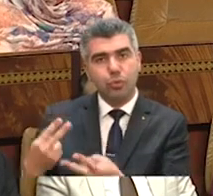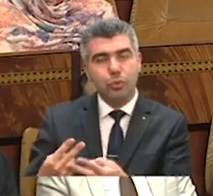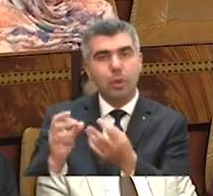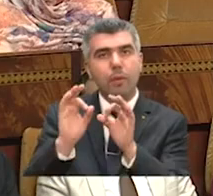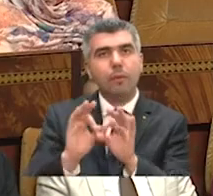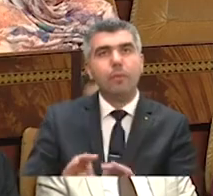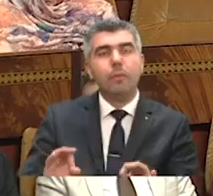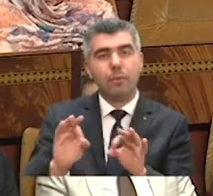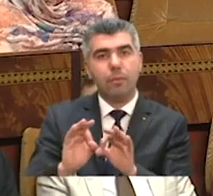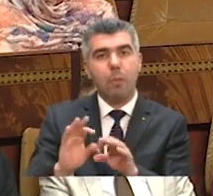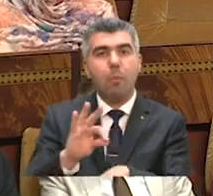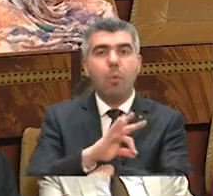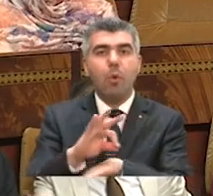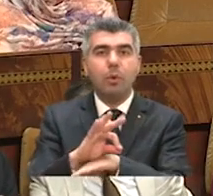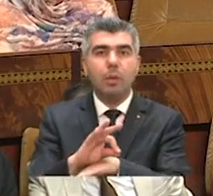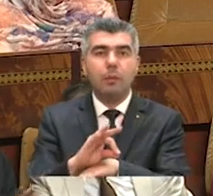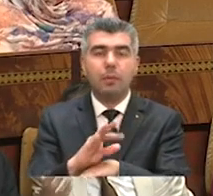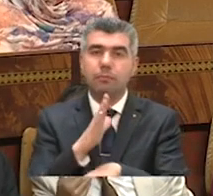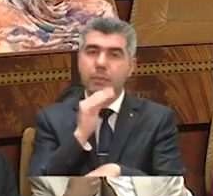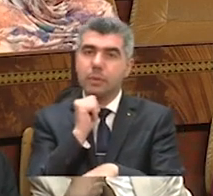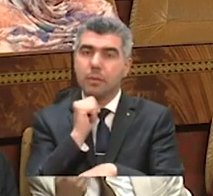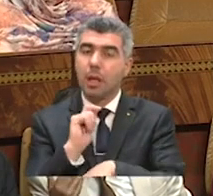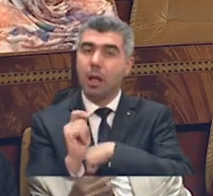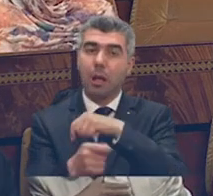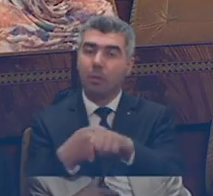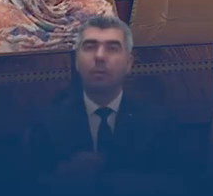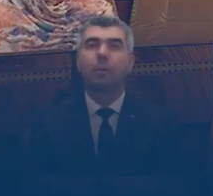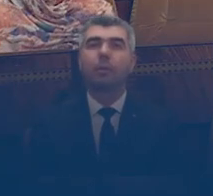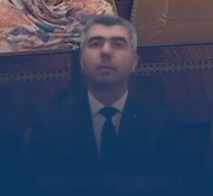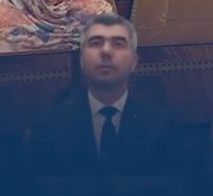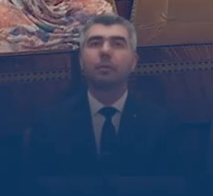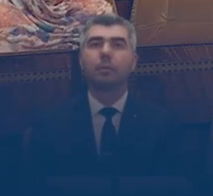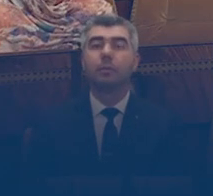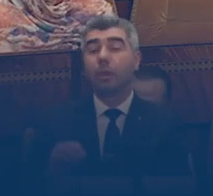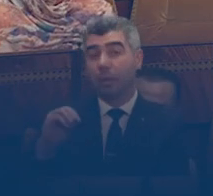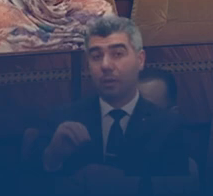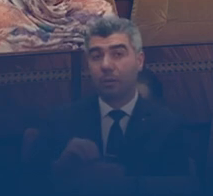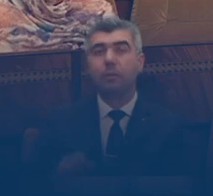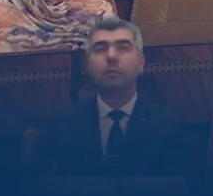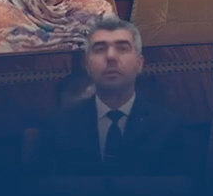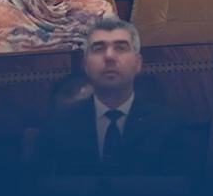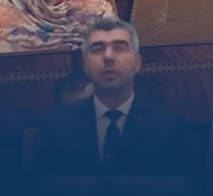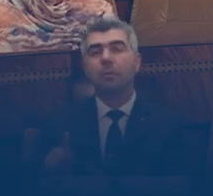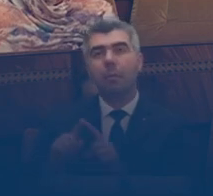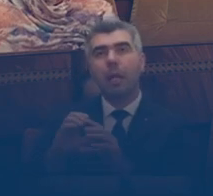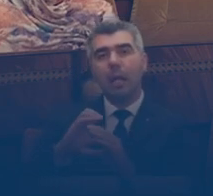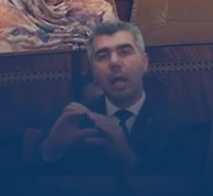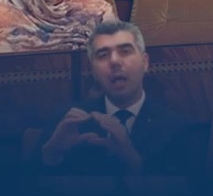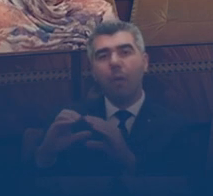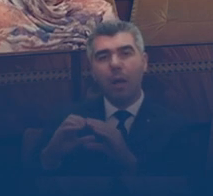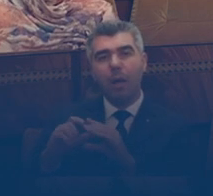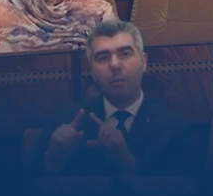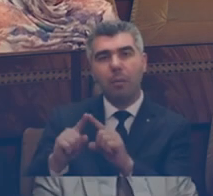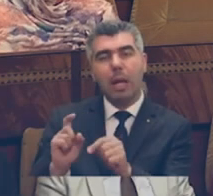لهاد الموظفين وما لاقيهمش مناطق قرويه. ثالثا السيده الوزيره الحوار الاجتماعي اللي